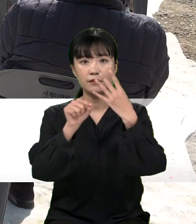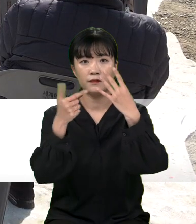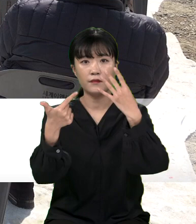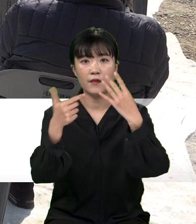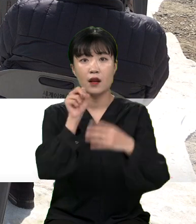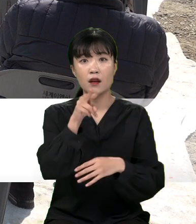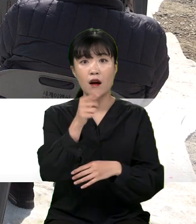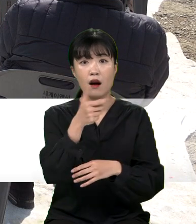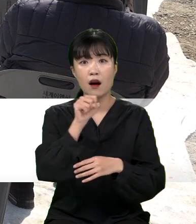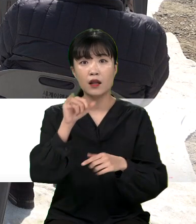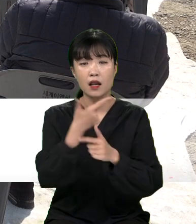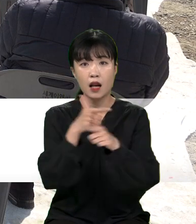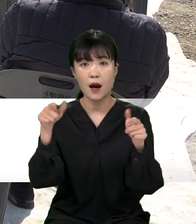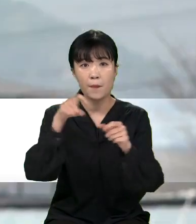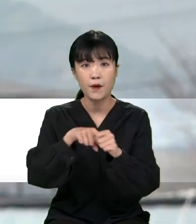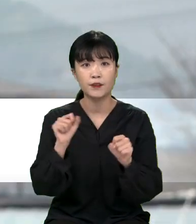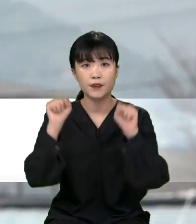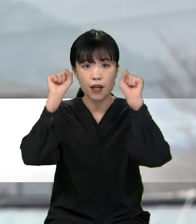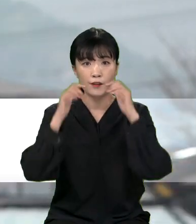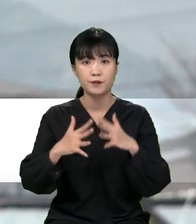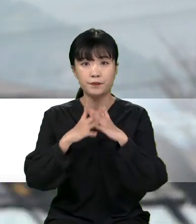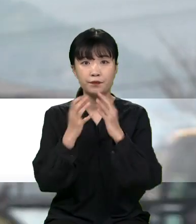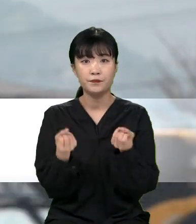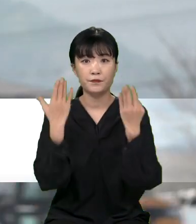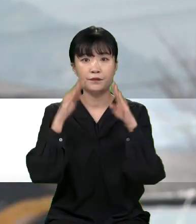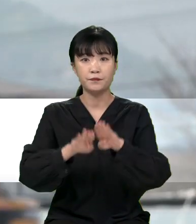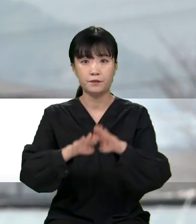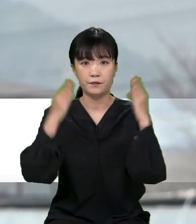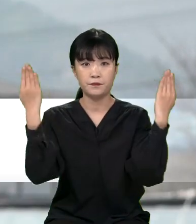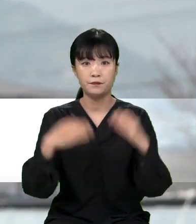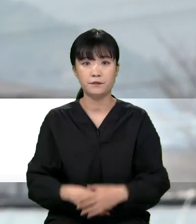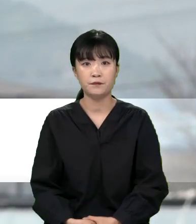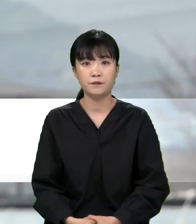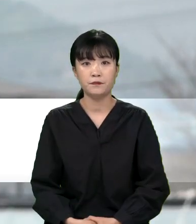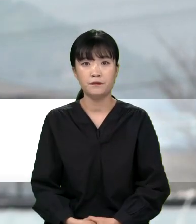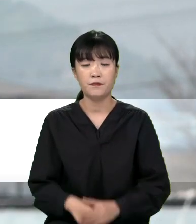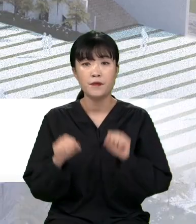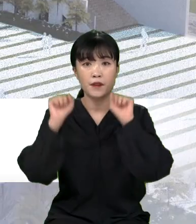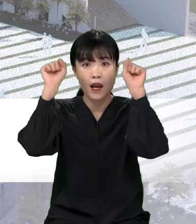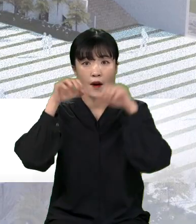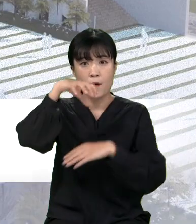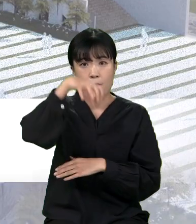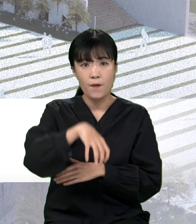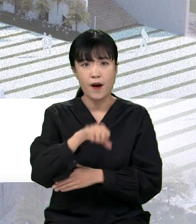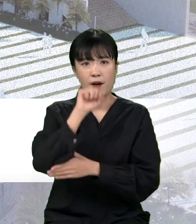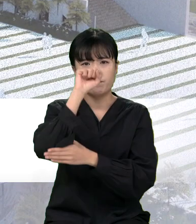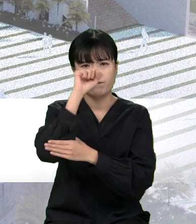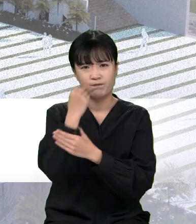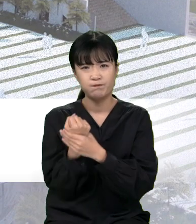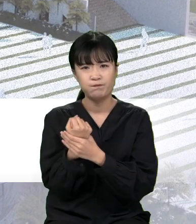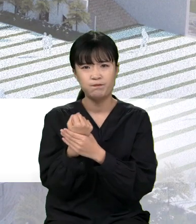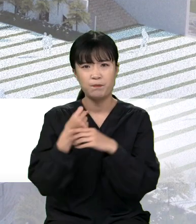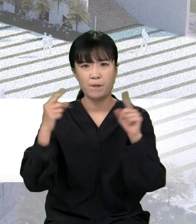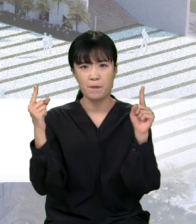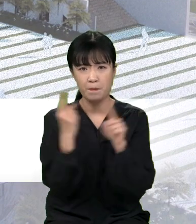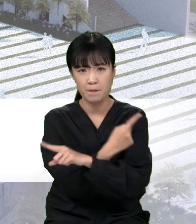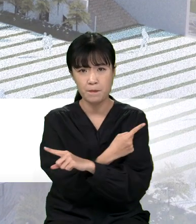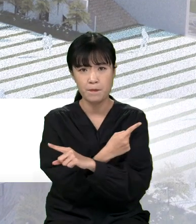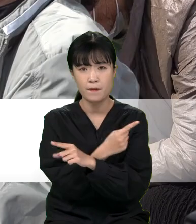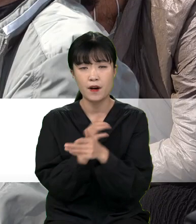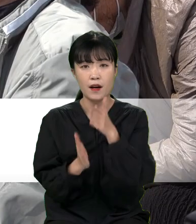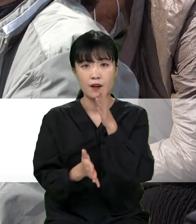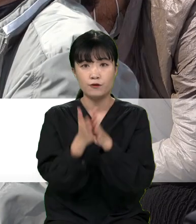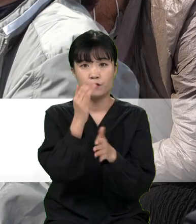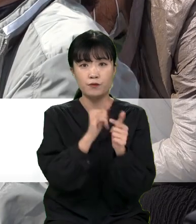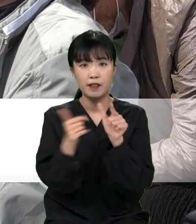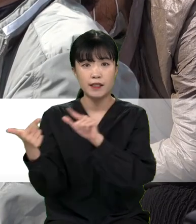6일 포항 씨는 연일 은민 다목적 체육관 건립 착공식을 가졌습니다 연일 은민 다목적 체육관은 노후한